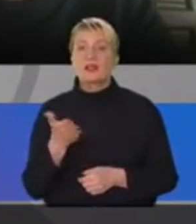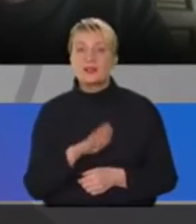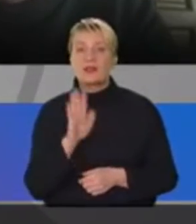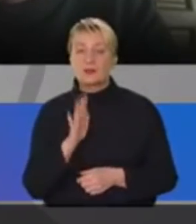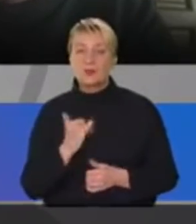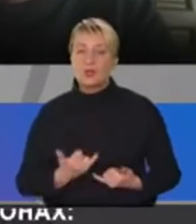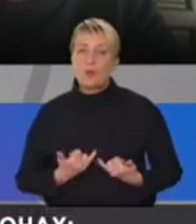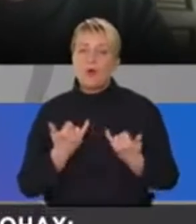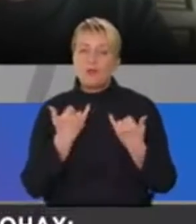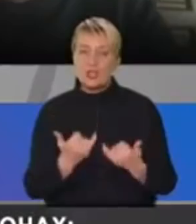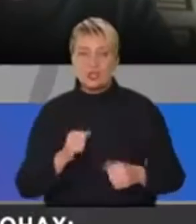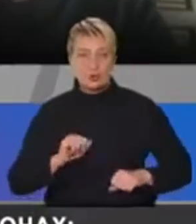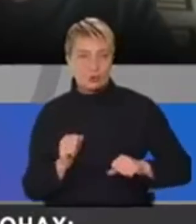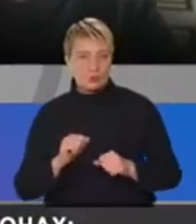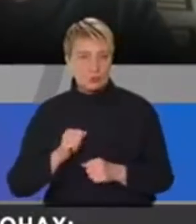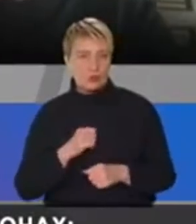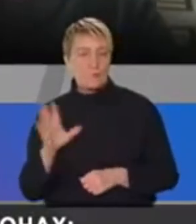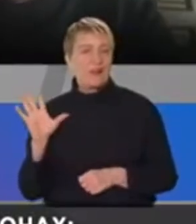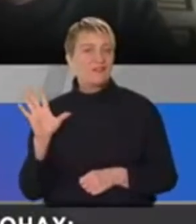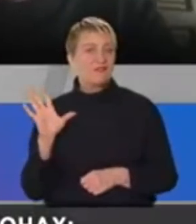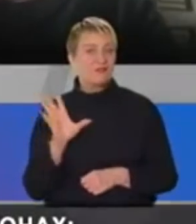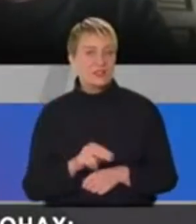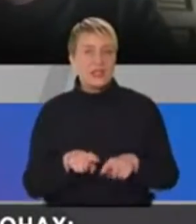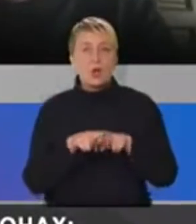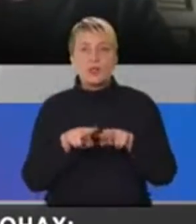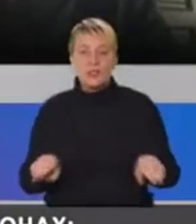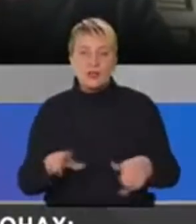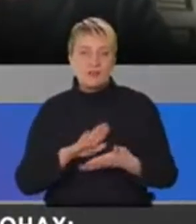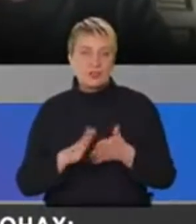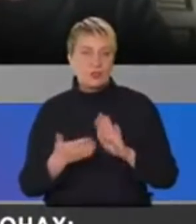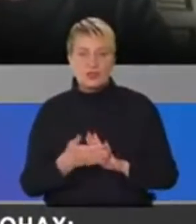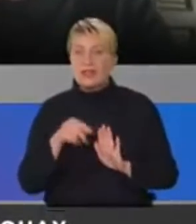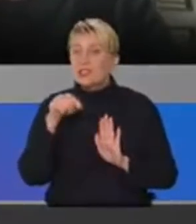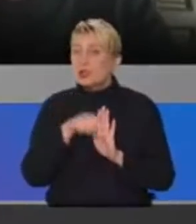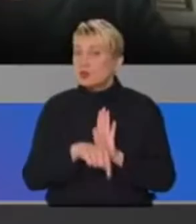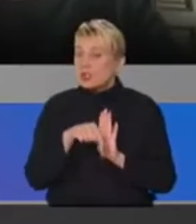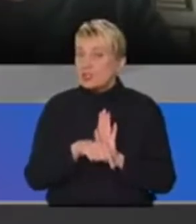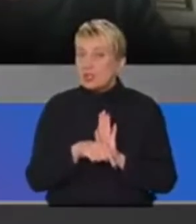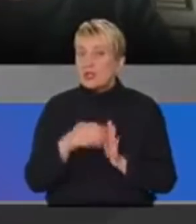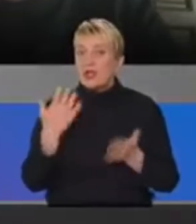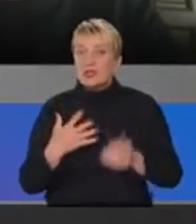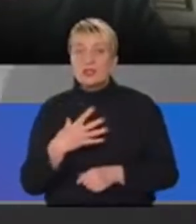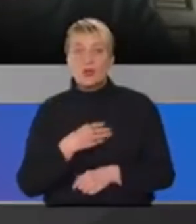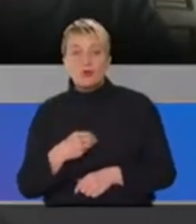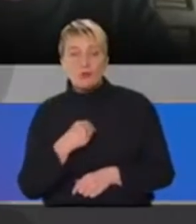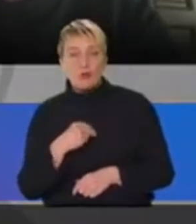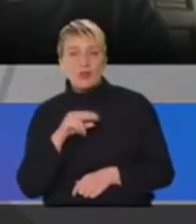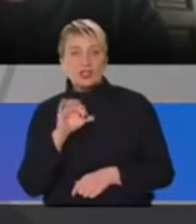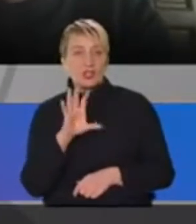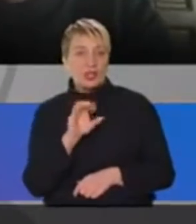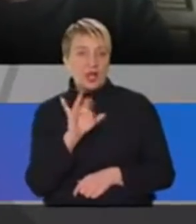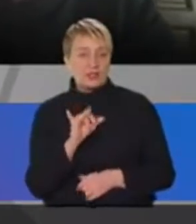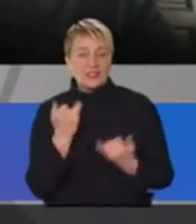один одного, тому що ми всі в однаковій ситуації. Це не означає, що якщо у Львові, в Черкасах сьогодні немає